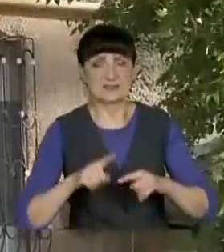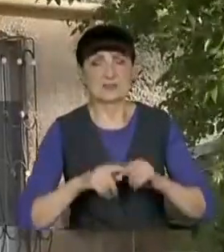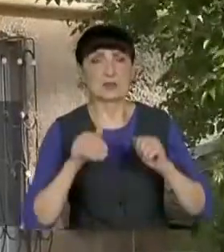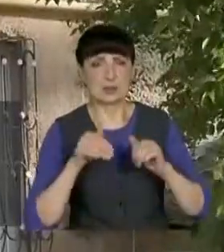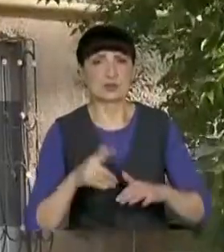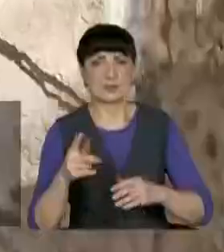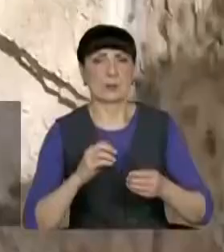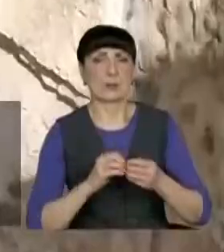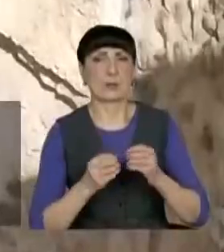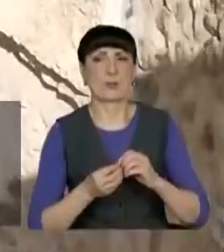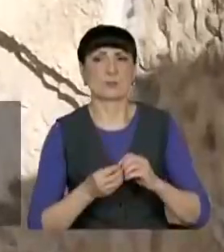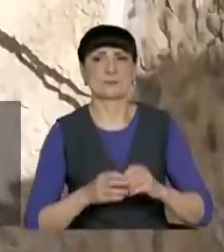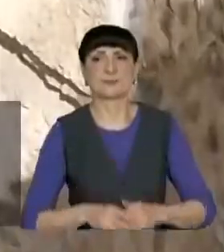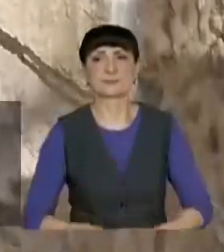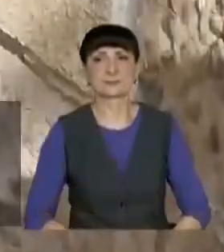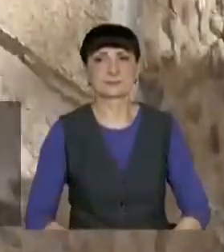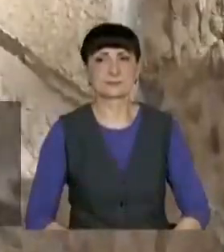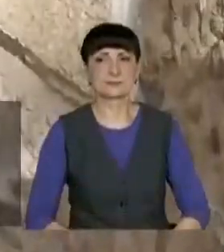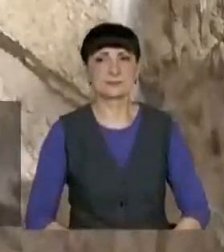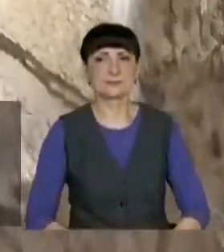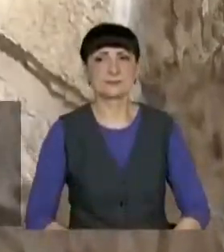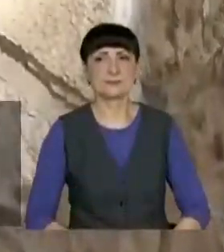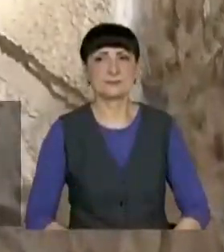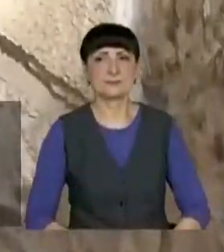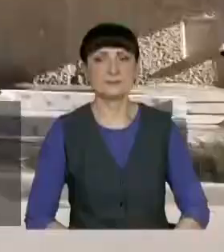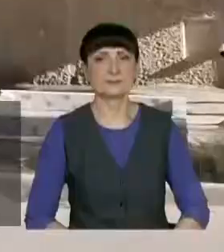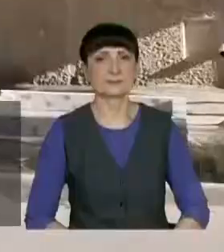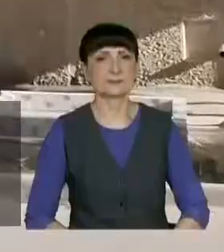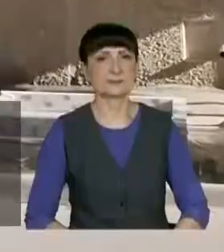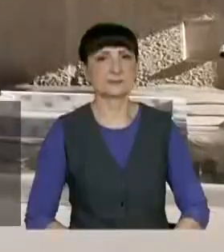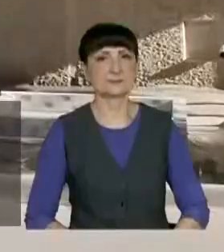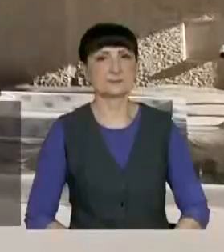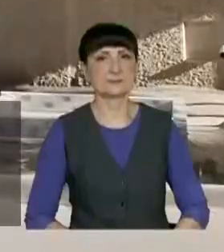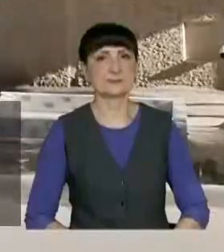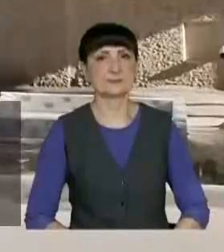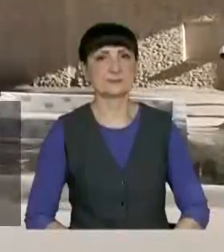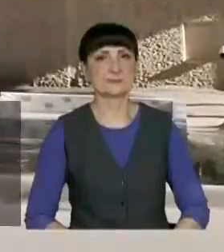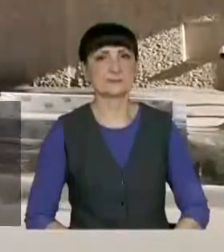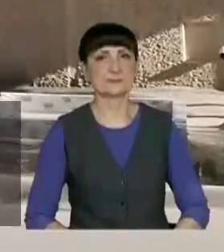решить их наболевшую проблему. Алия Абитова, Мукагали Нурдаулет, телеканал Алматы.